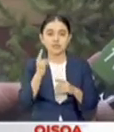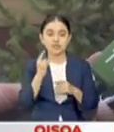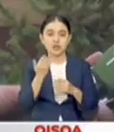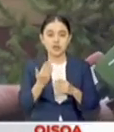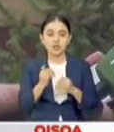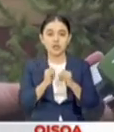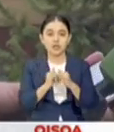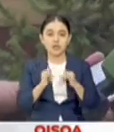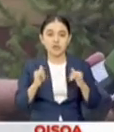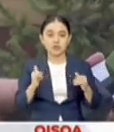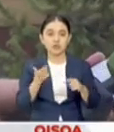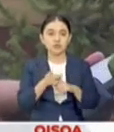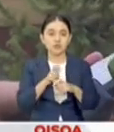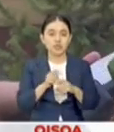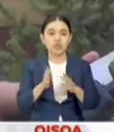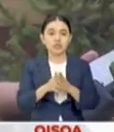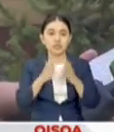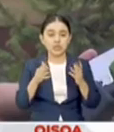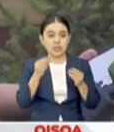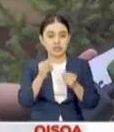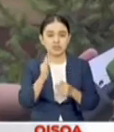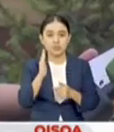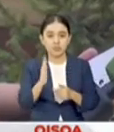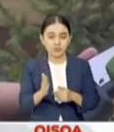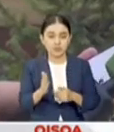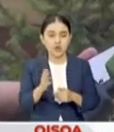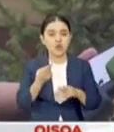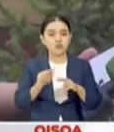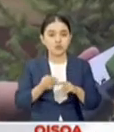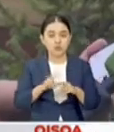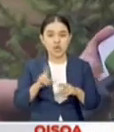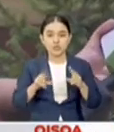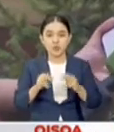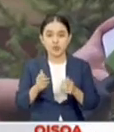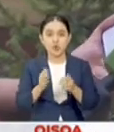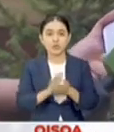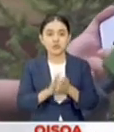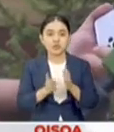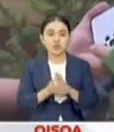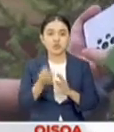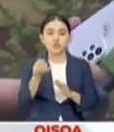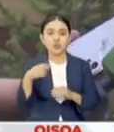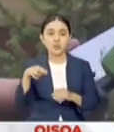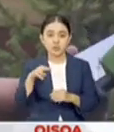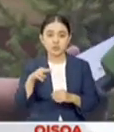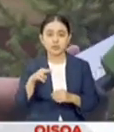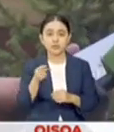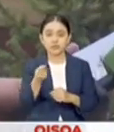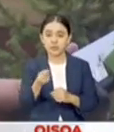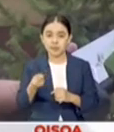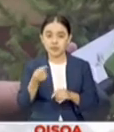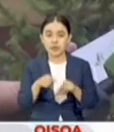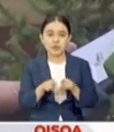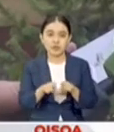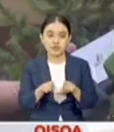chaqaloqlar rivojlanishiga juda ham katta ta'sir bo'ladi. Shuni hisobga olgan holda yod mikroelementi